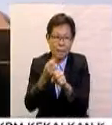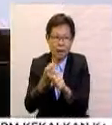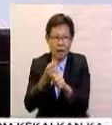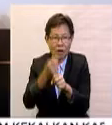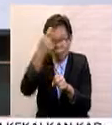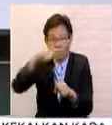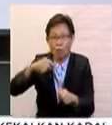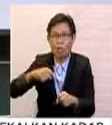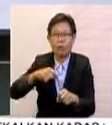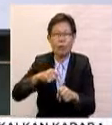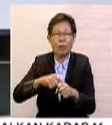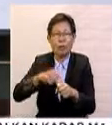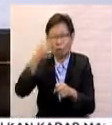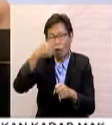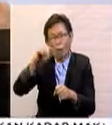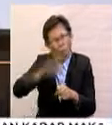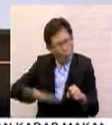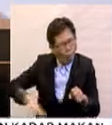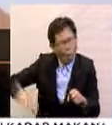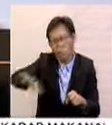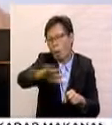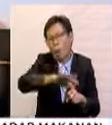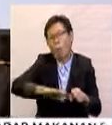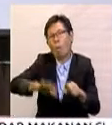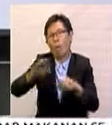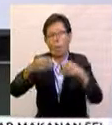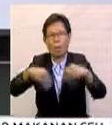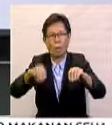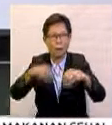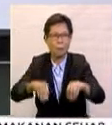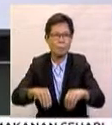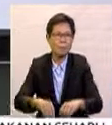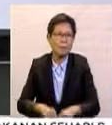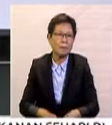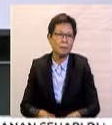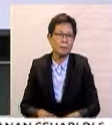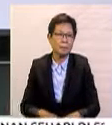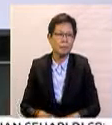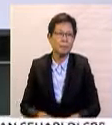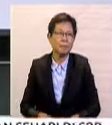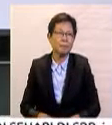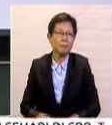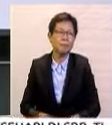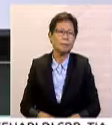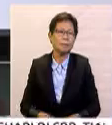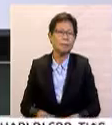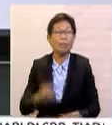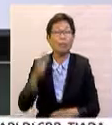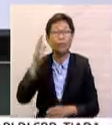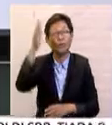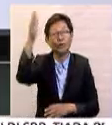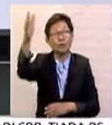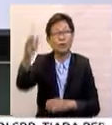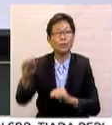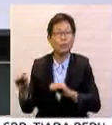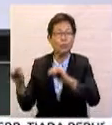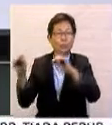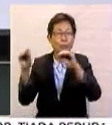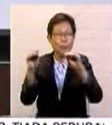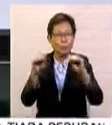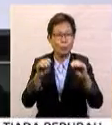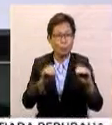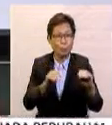our market, but for any market. And that capacity, remember that it stays in Malaysia. So in future, when people move between